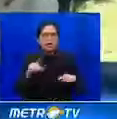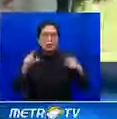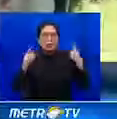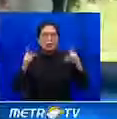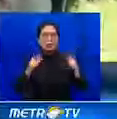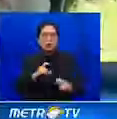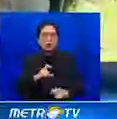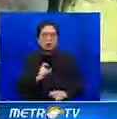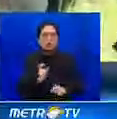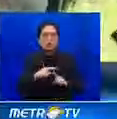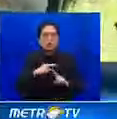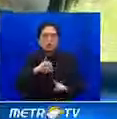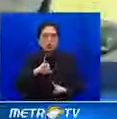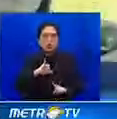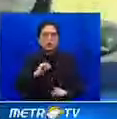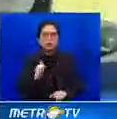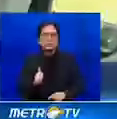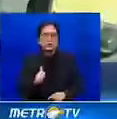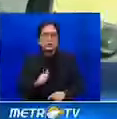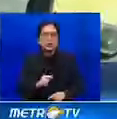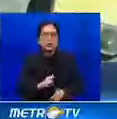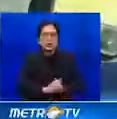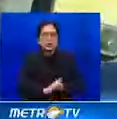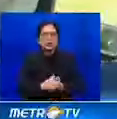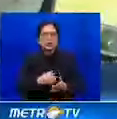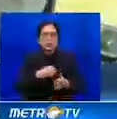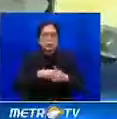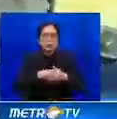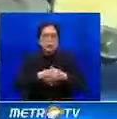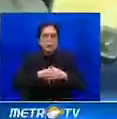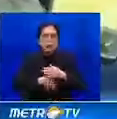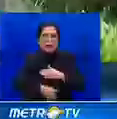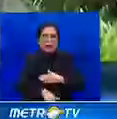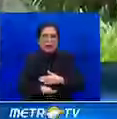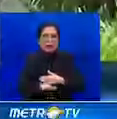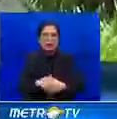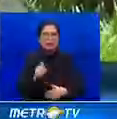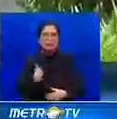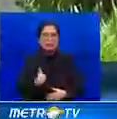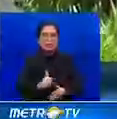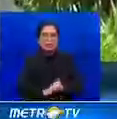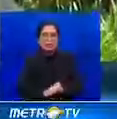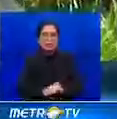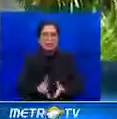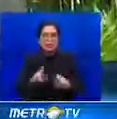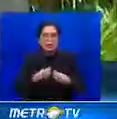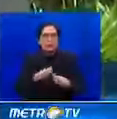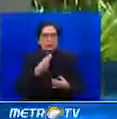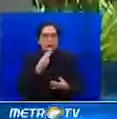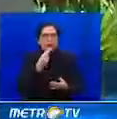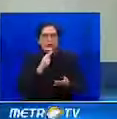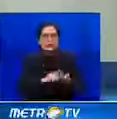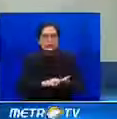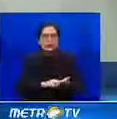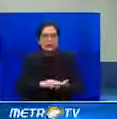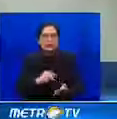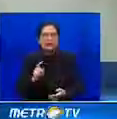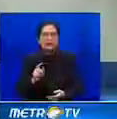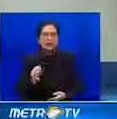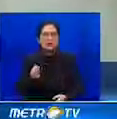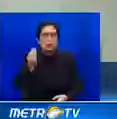cuti melahirkan sakit dan alasan penting cuti tersebut juga harus mendapatkan izin dari yang berwenang atau